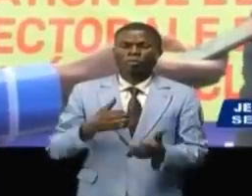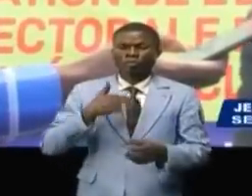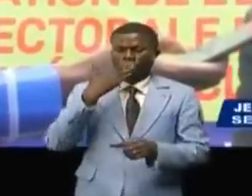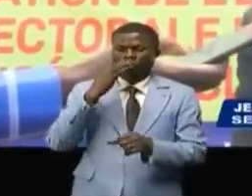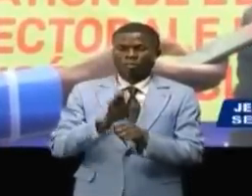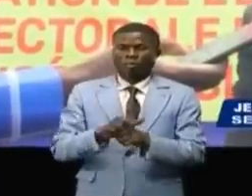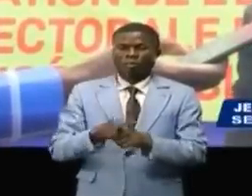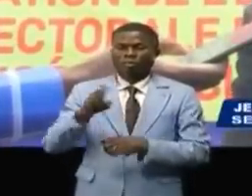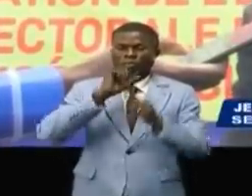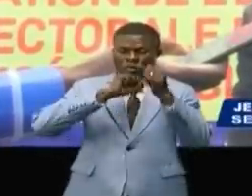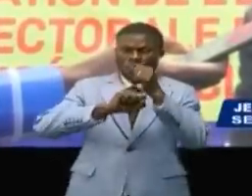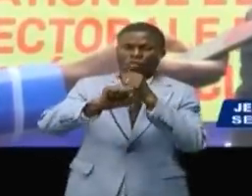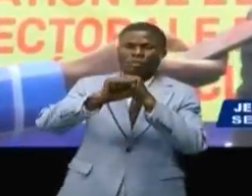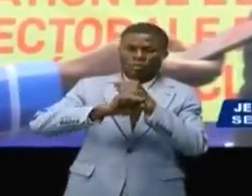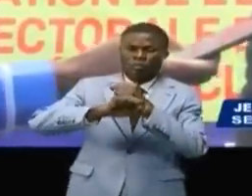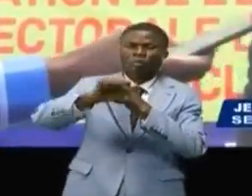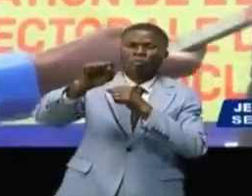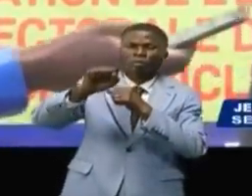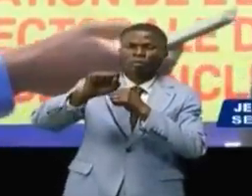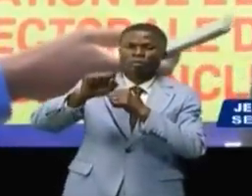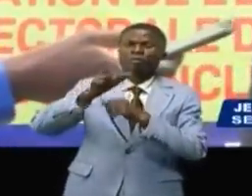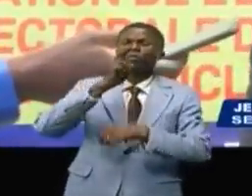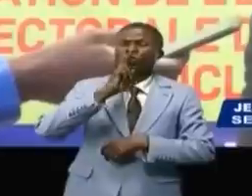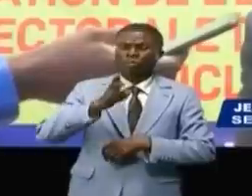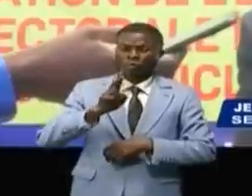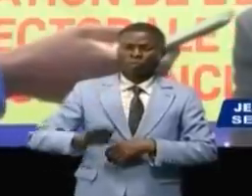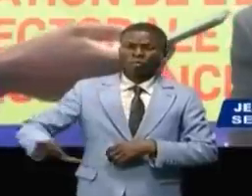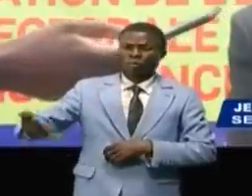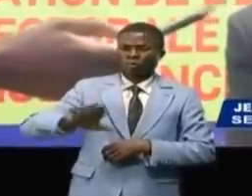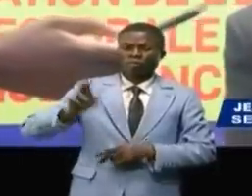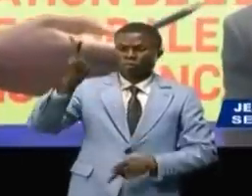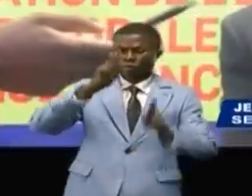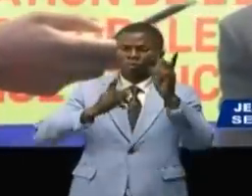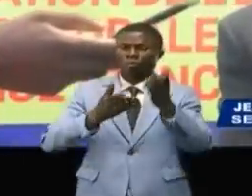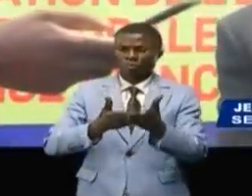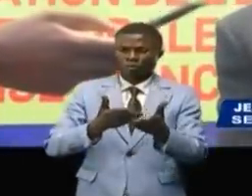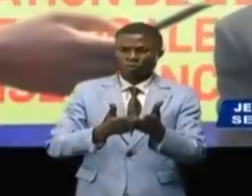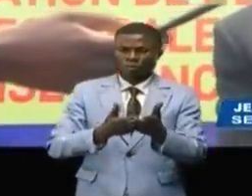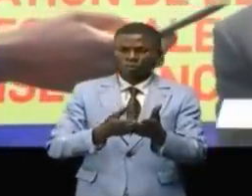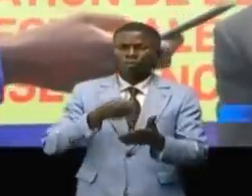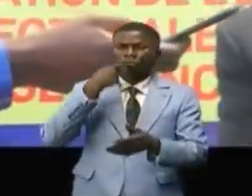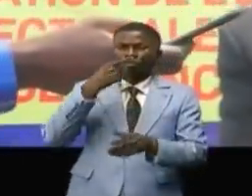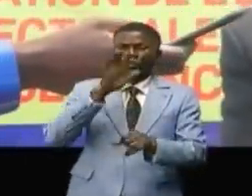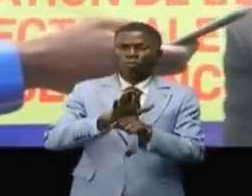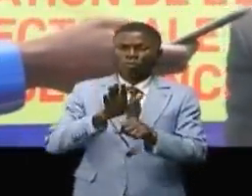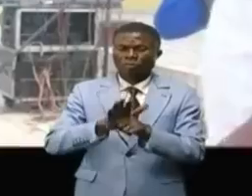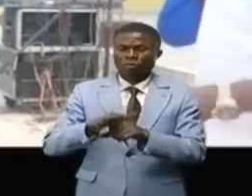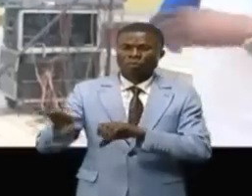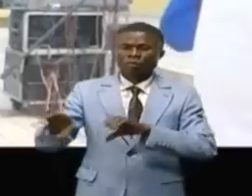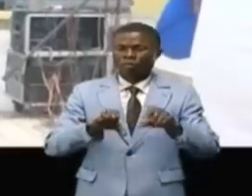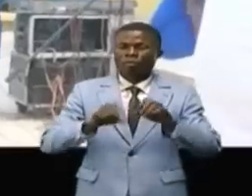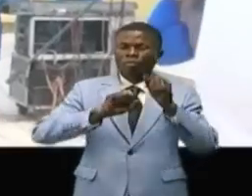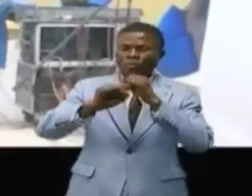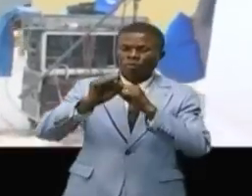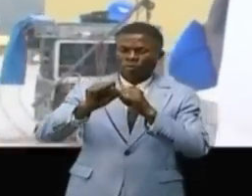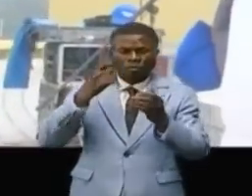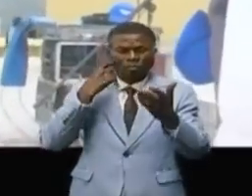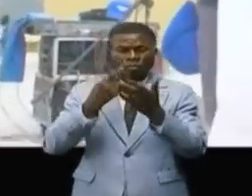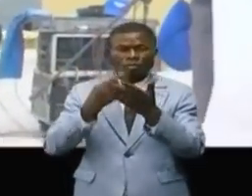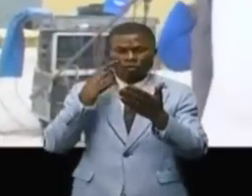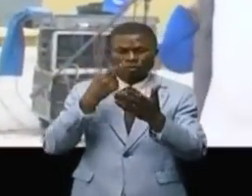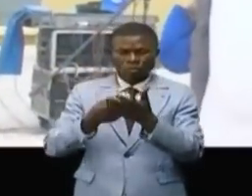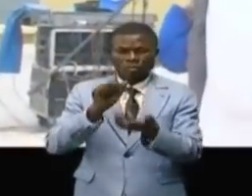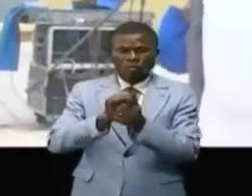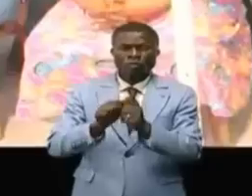sensibilisation de la population nous allons parler de la question du monitoring pour faire l'observation du